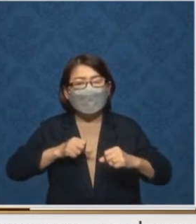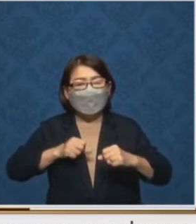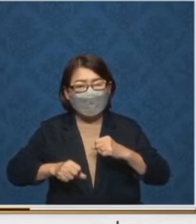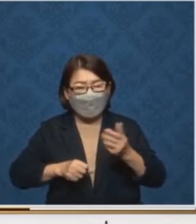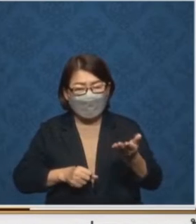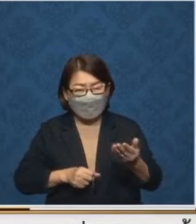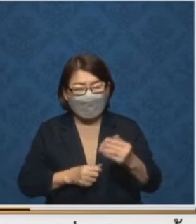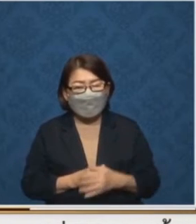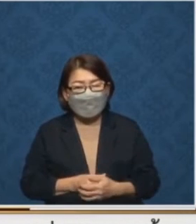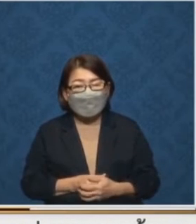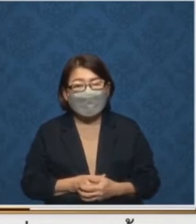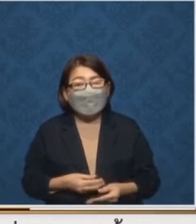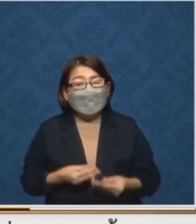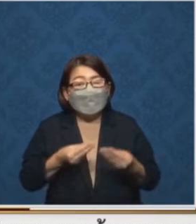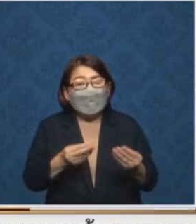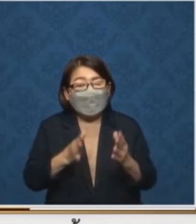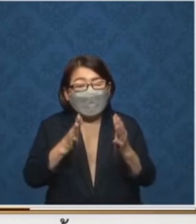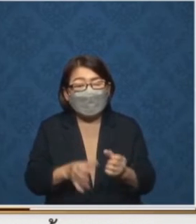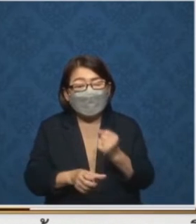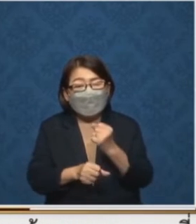คนเข้วแะแะแ alright